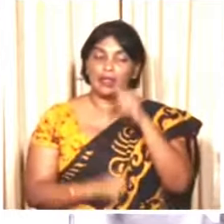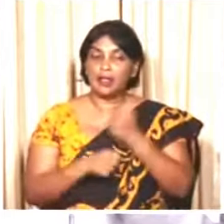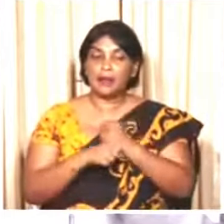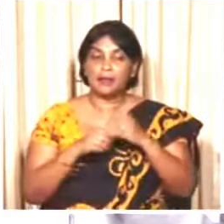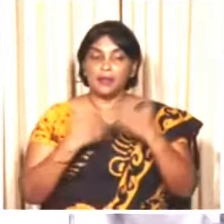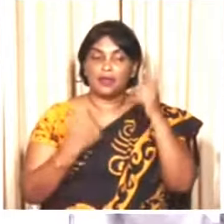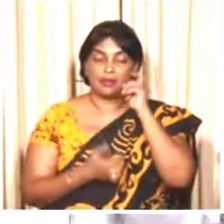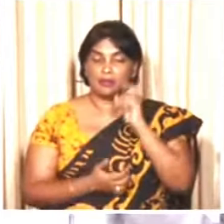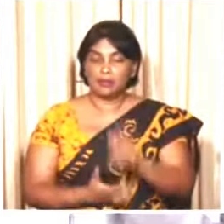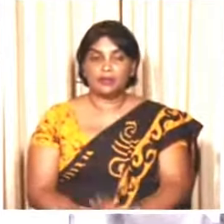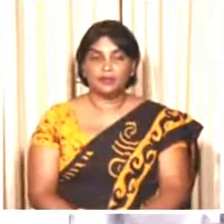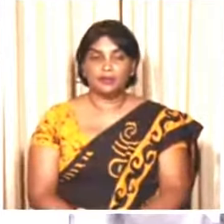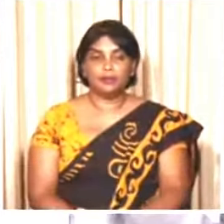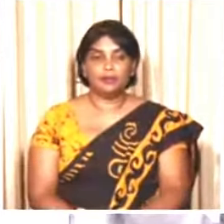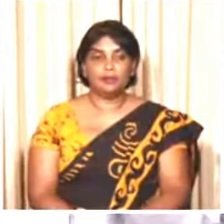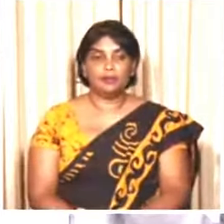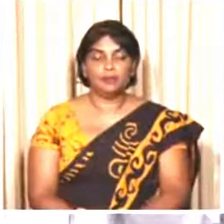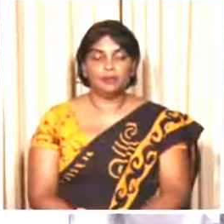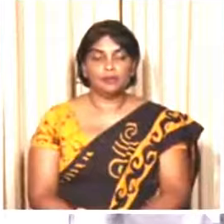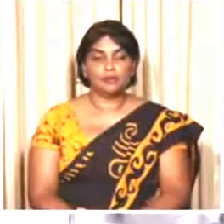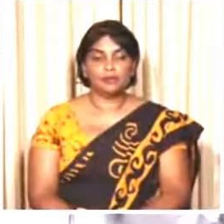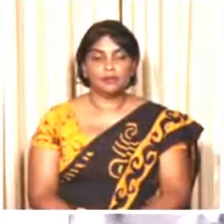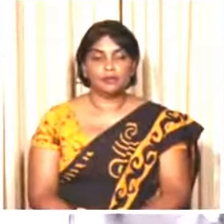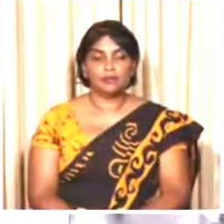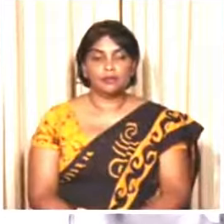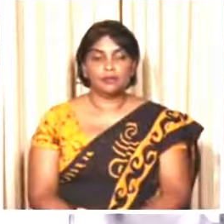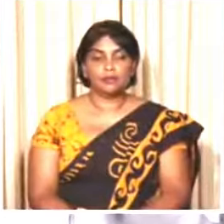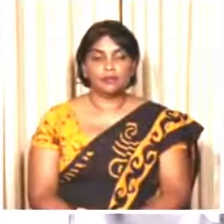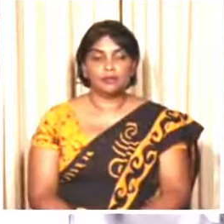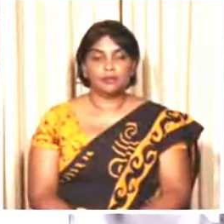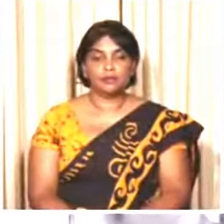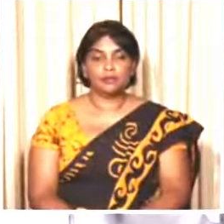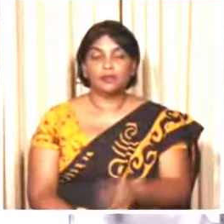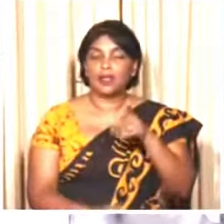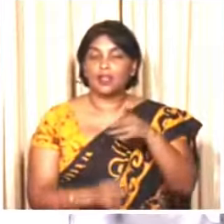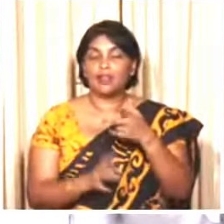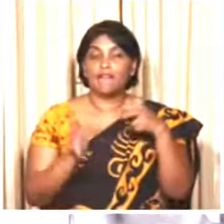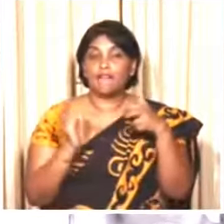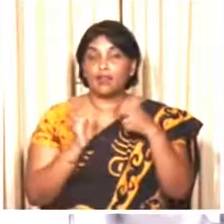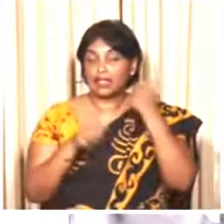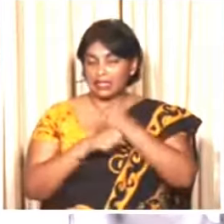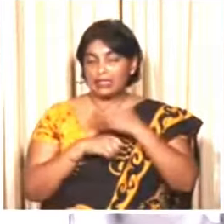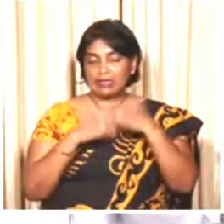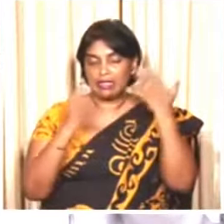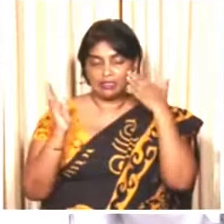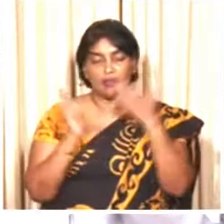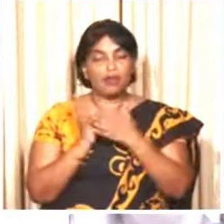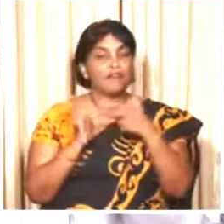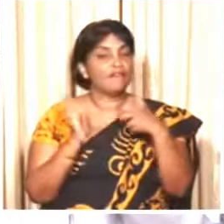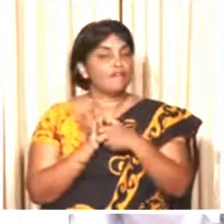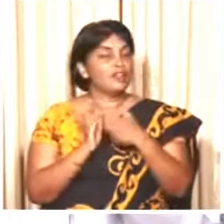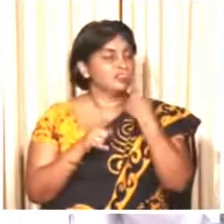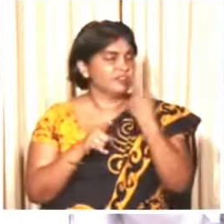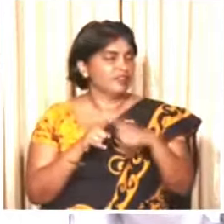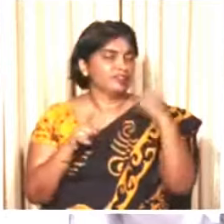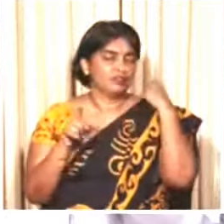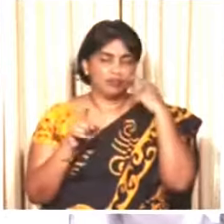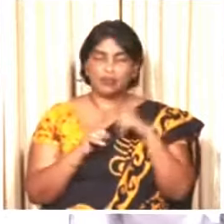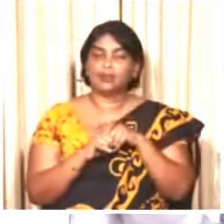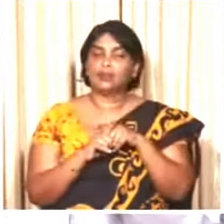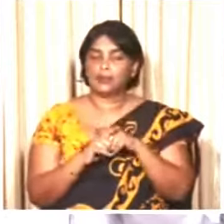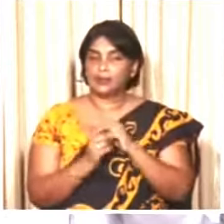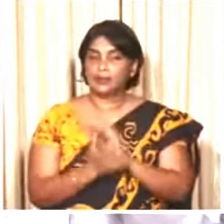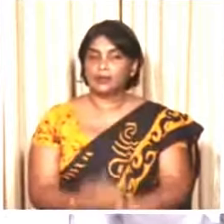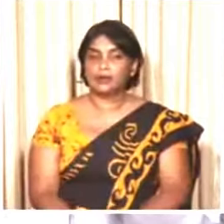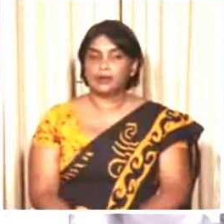එක ඒ ගැසට් එකේ තියෙන වීසා ගැන විතරයි බලන්න මේ මේ සම්පූර්ණ ගැසට්